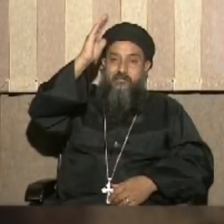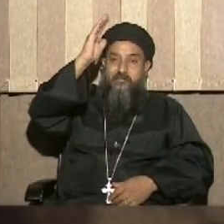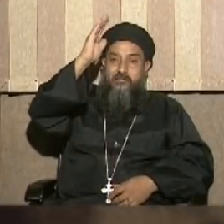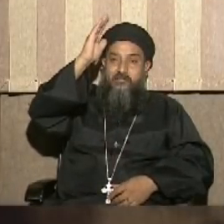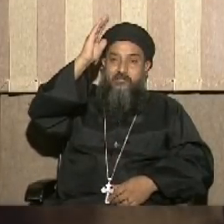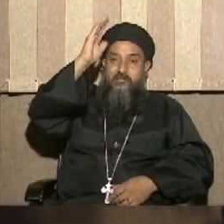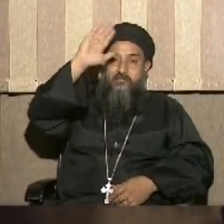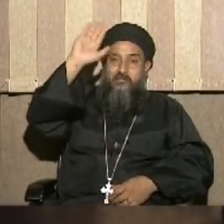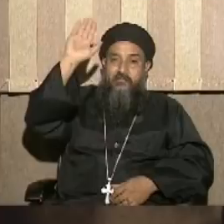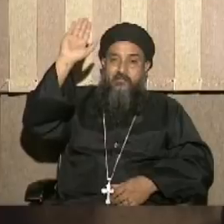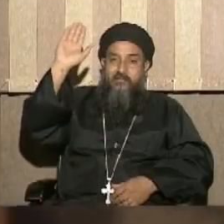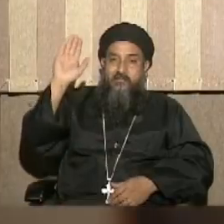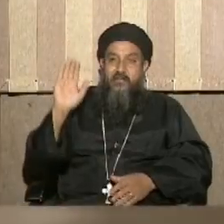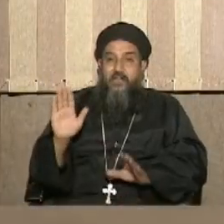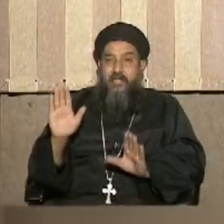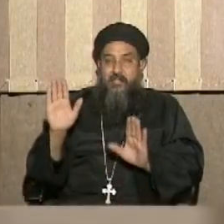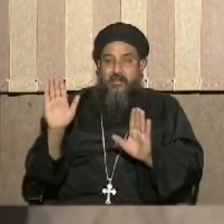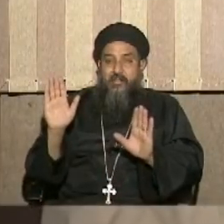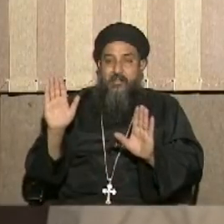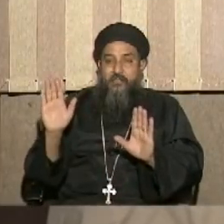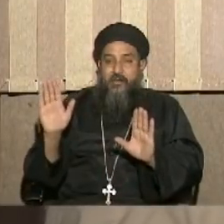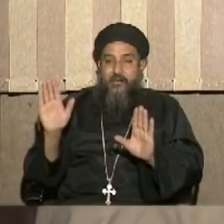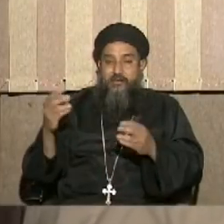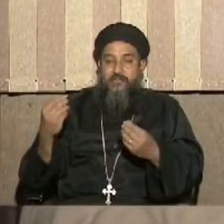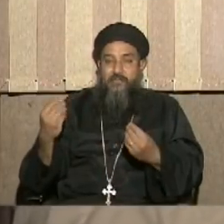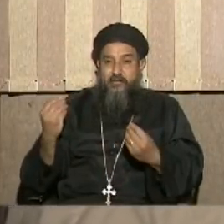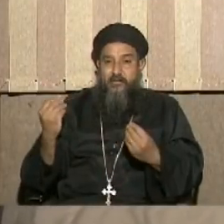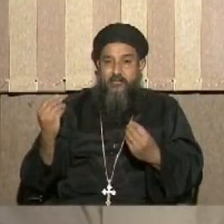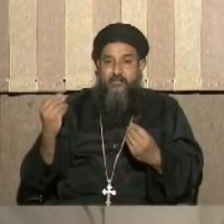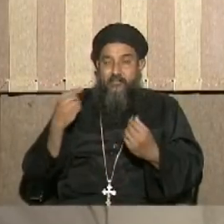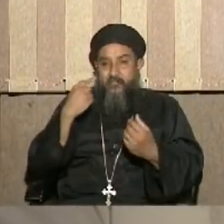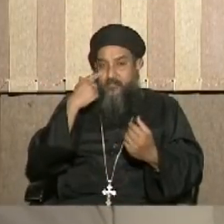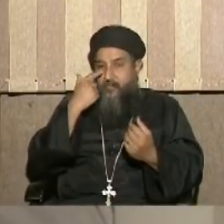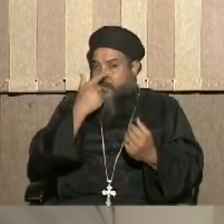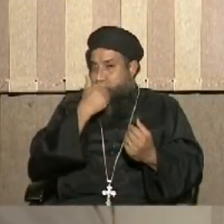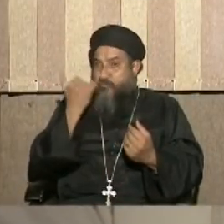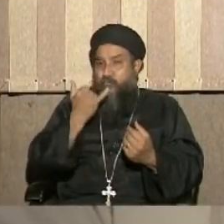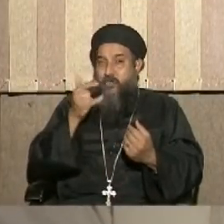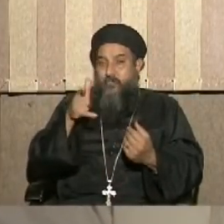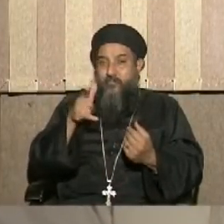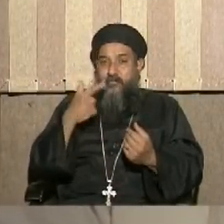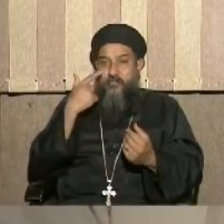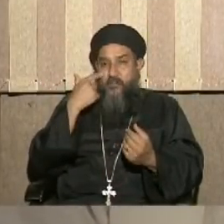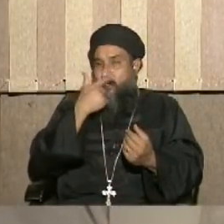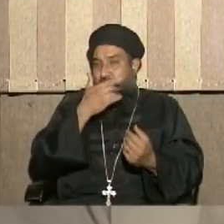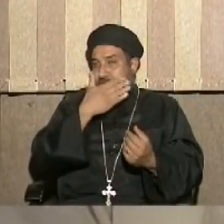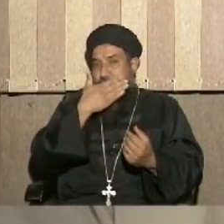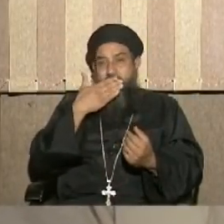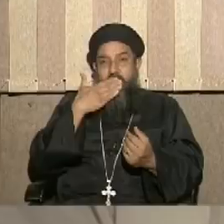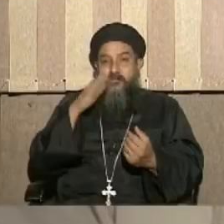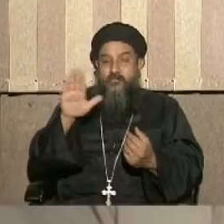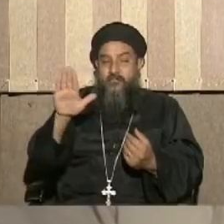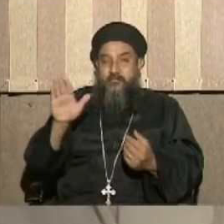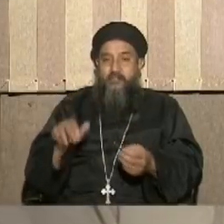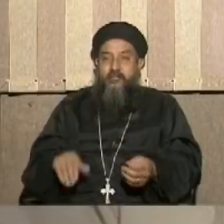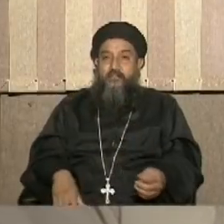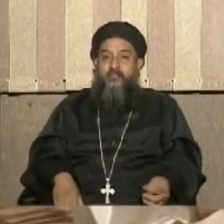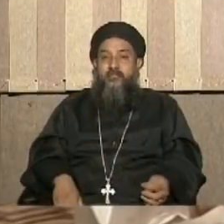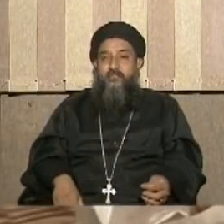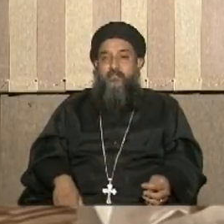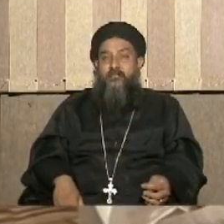أنا هروح أجيب أعشاب عشان الحب اللي عنده. مش وقته يا ابني، في حاجات مهمة بتحصل دلوقتي، اسكت مش